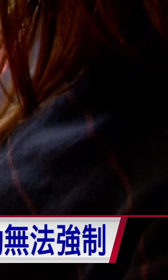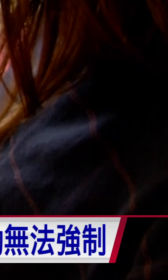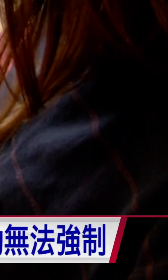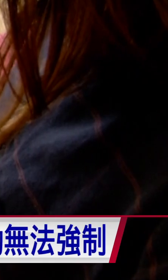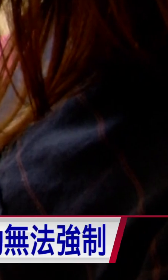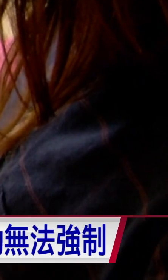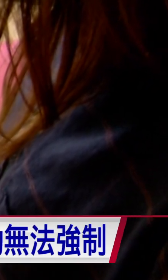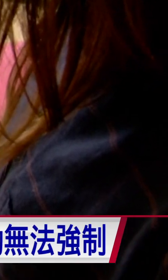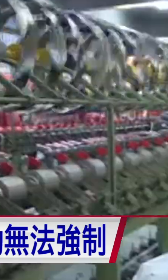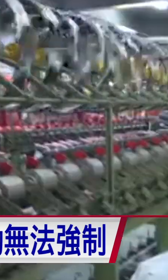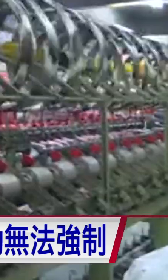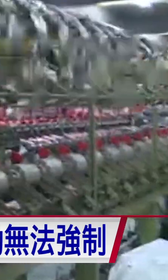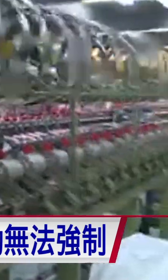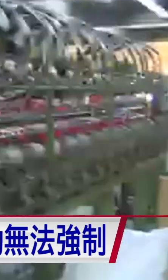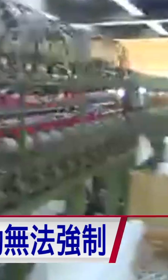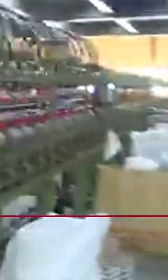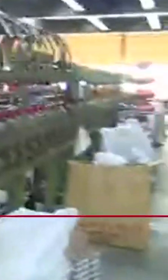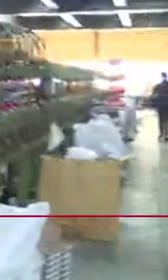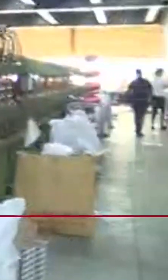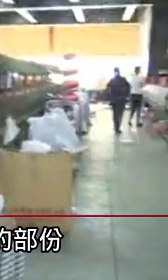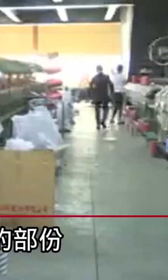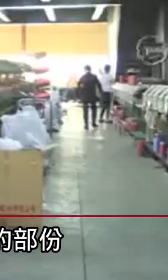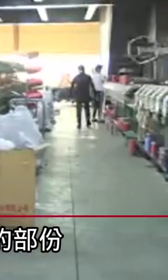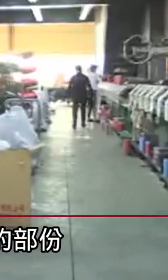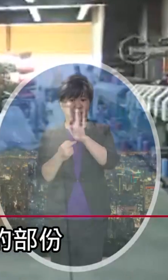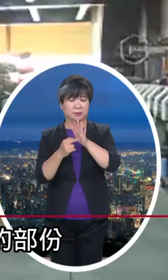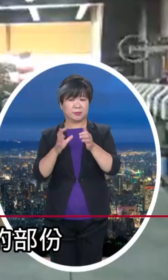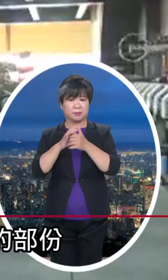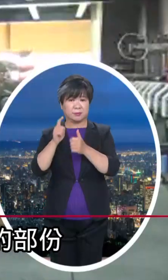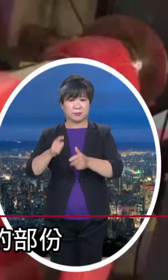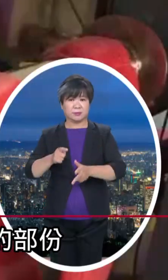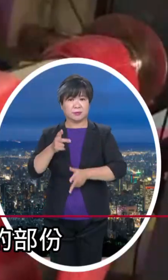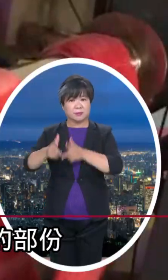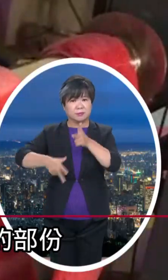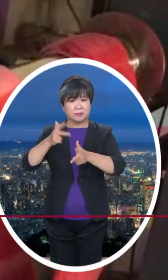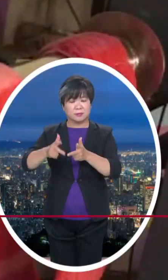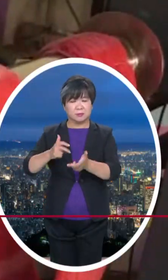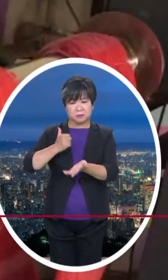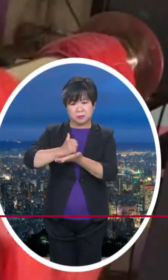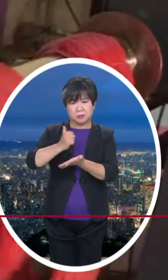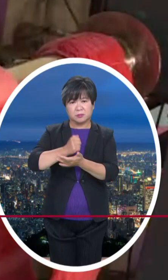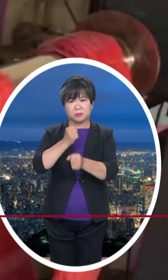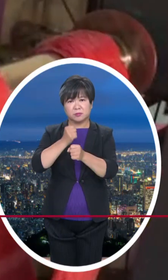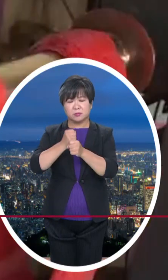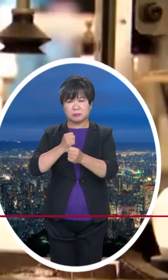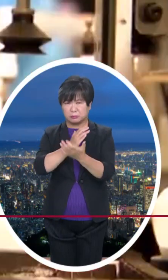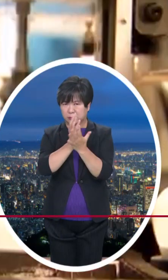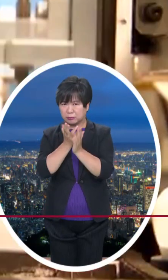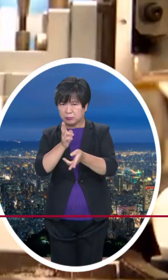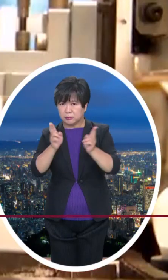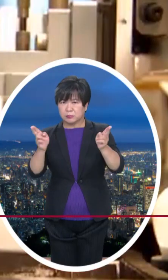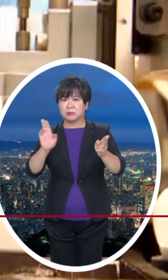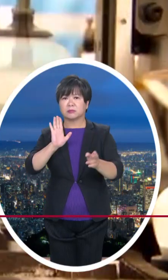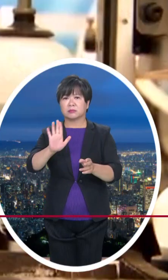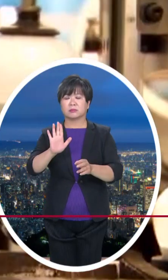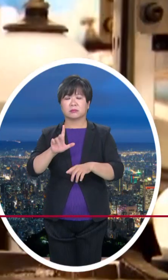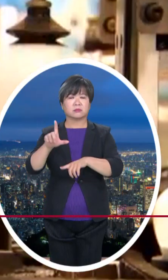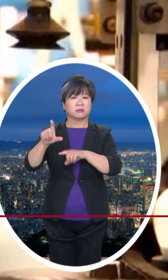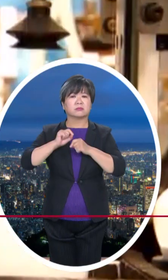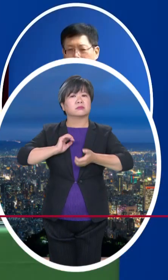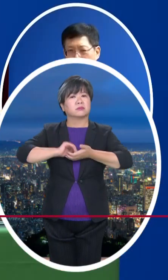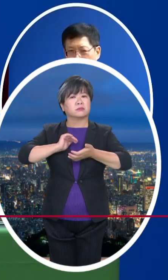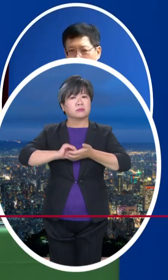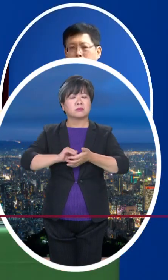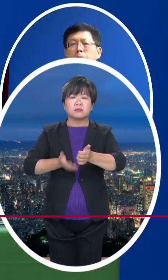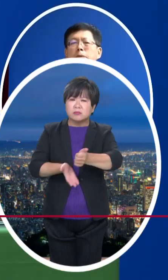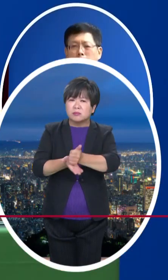能鼓励无法强制。 它是要顾这个产线的员工的部分，就不适用这样的原则。我们是鼓